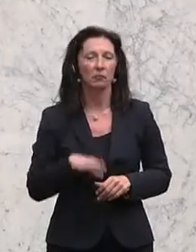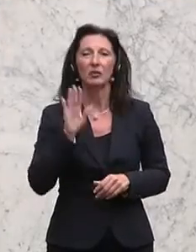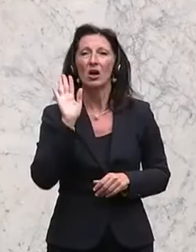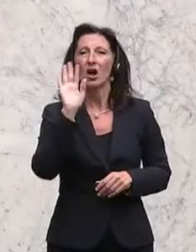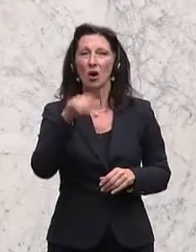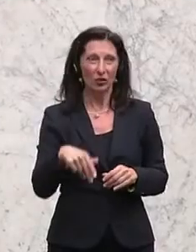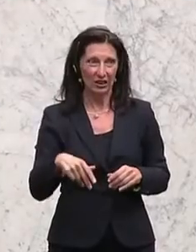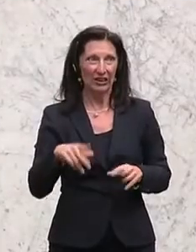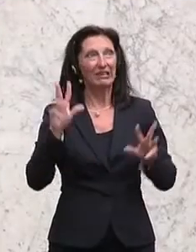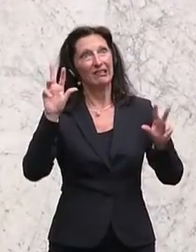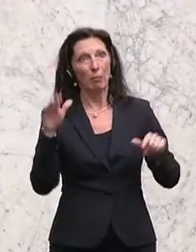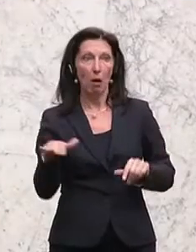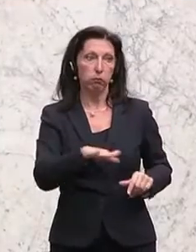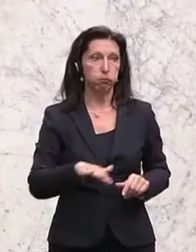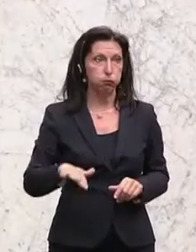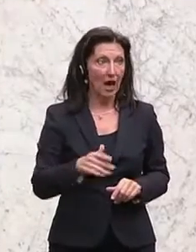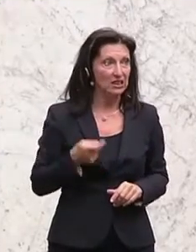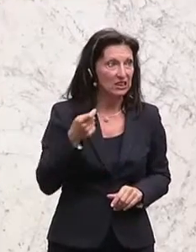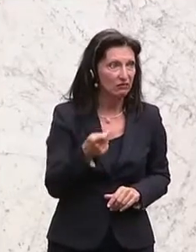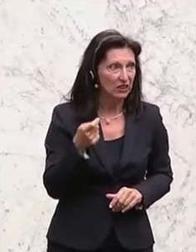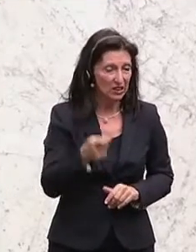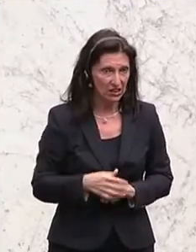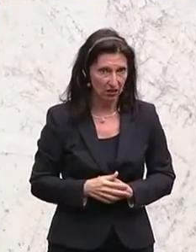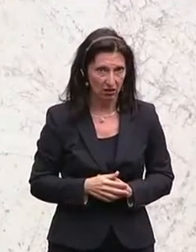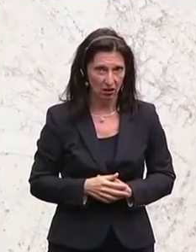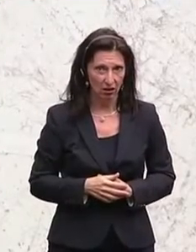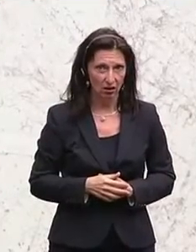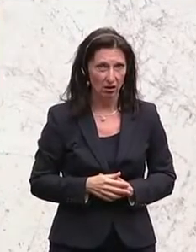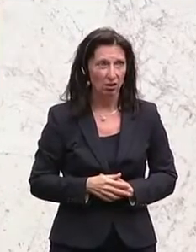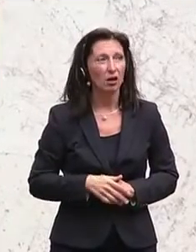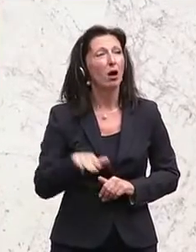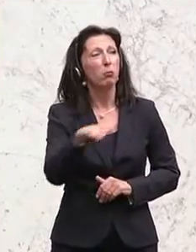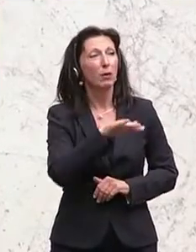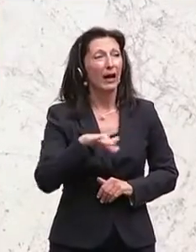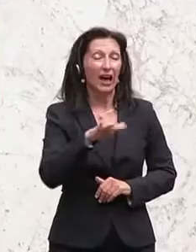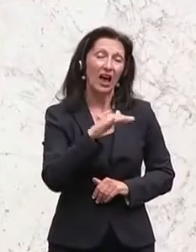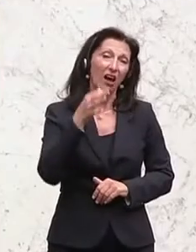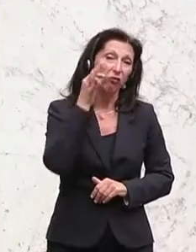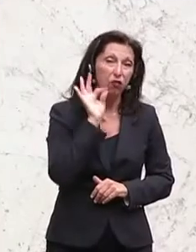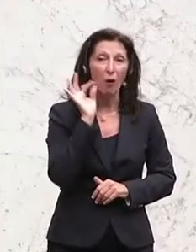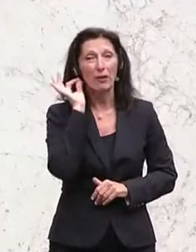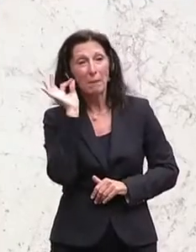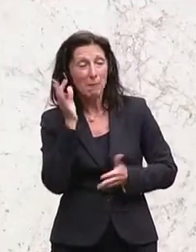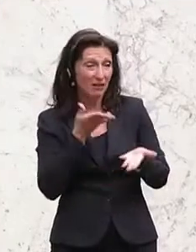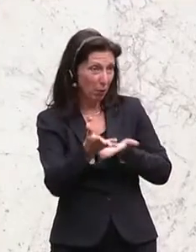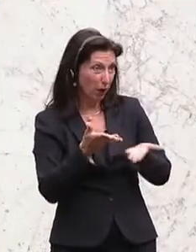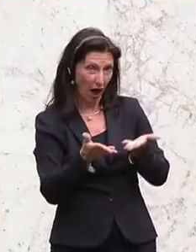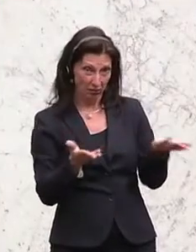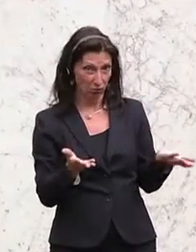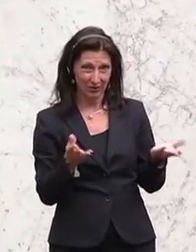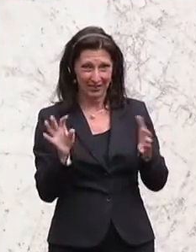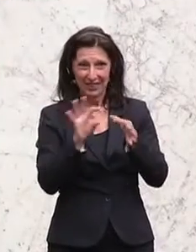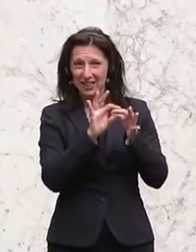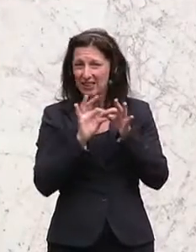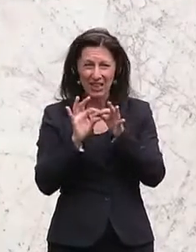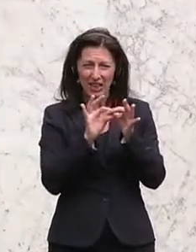über die Basisfinanzierungen der Mädchen- und Frauenberatungsstellungen reden, die eine enorm gesellschaftliche